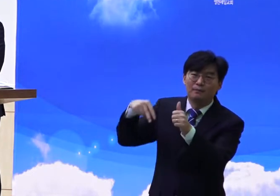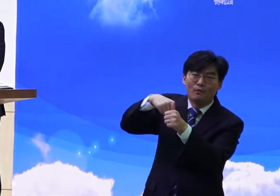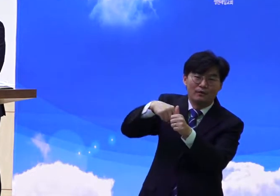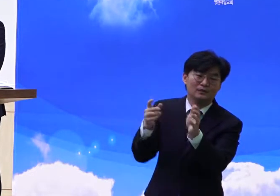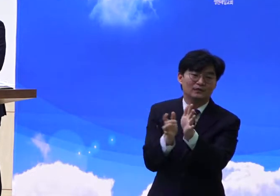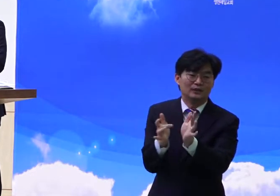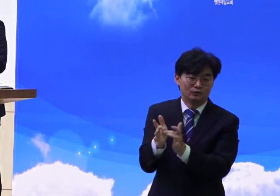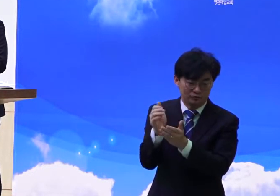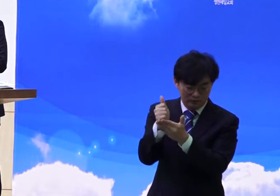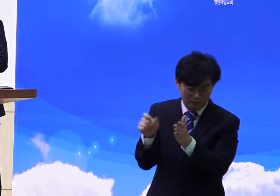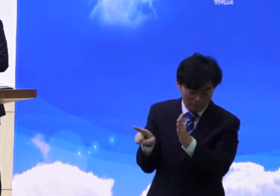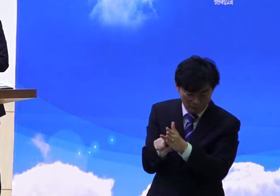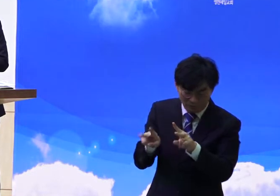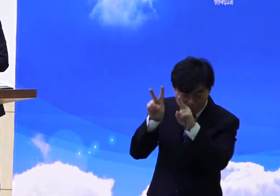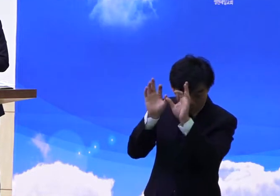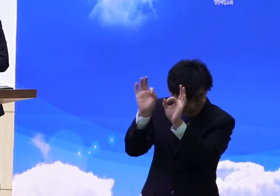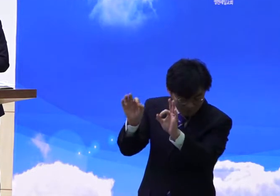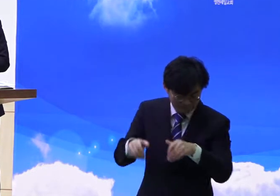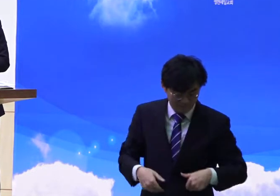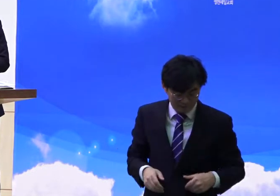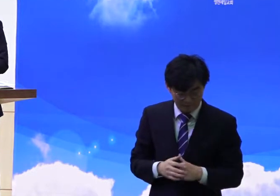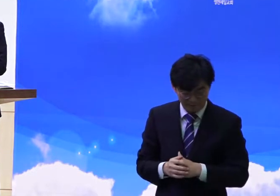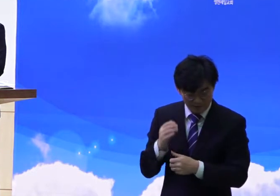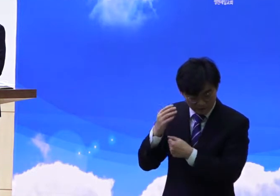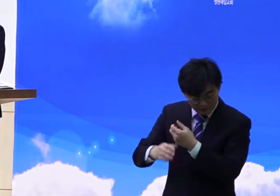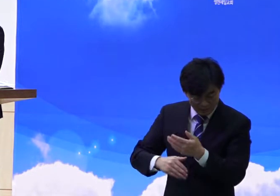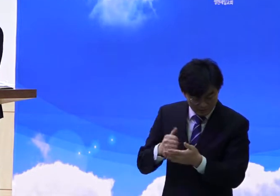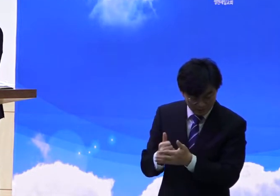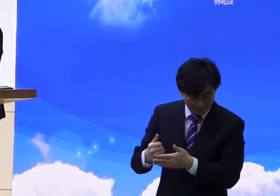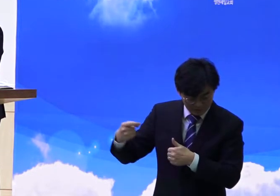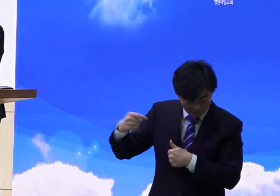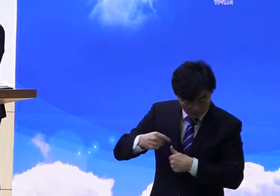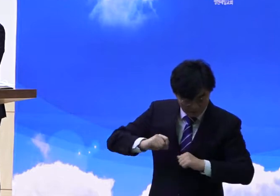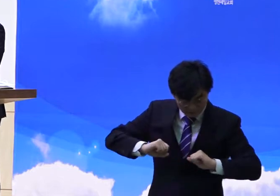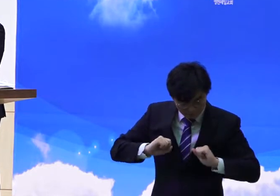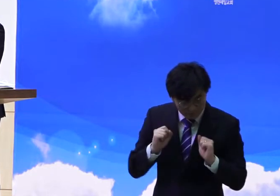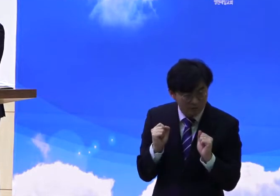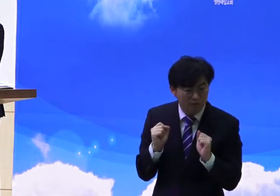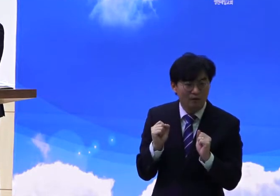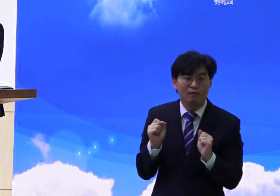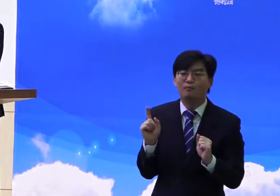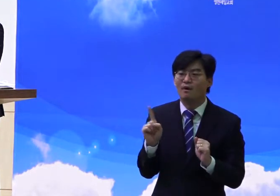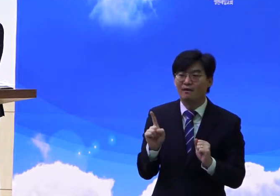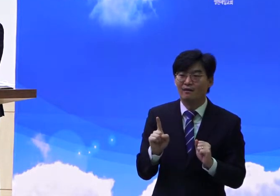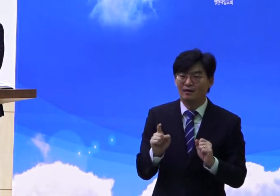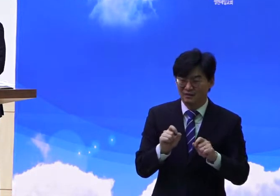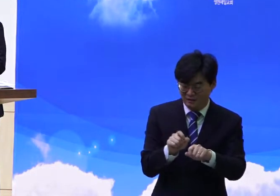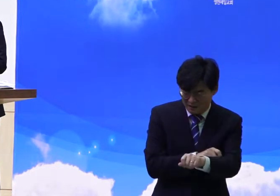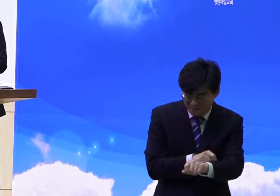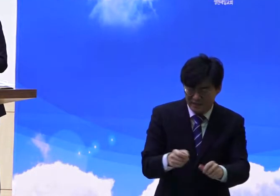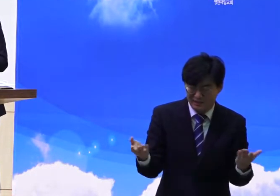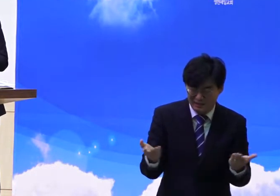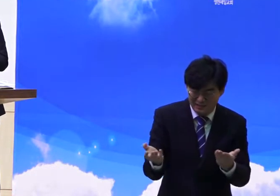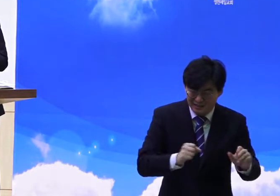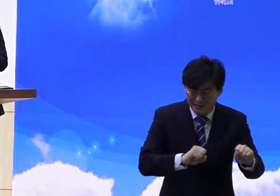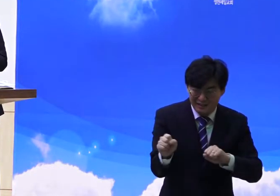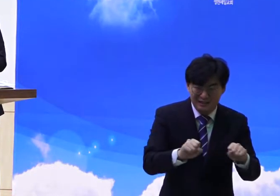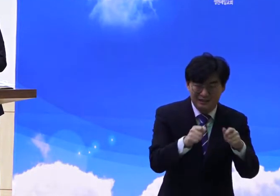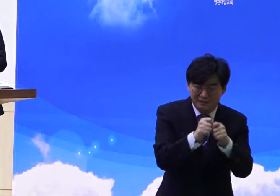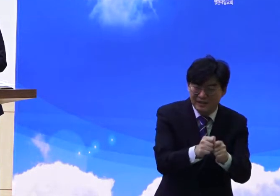하고, 하나님께서 내게 주신 사명, 어떤 특별한 일들을 하는 것 이전에 예수 그리스도를 삶